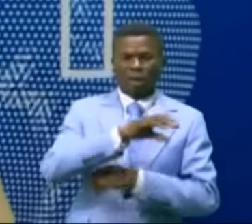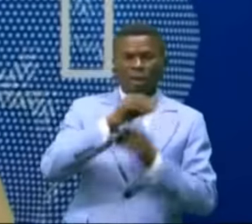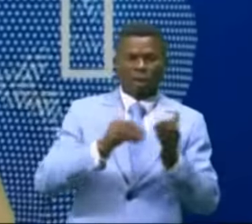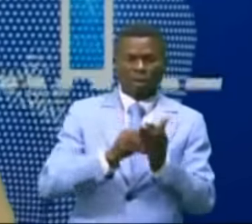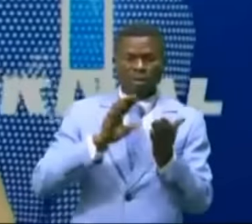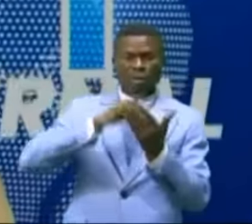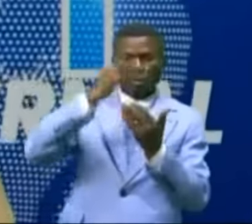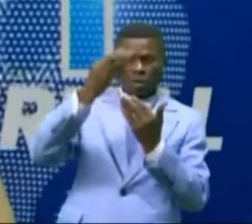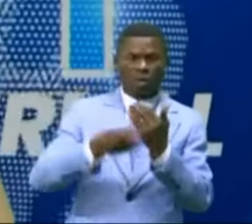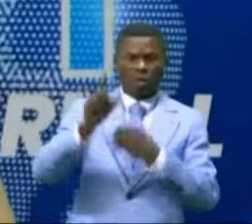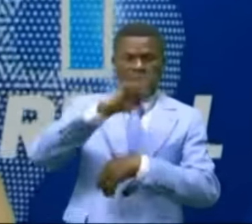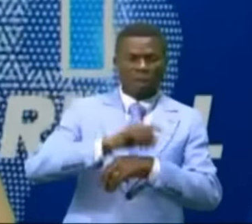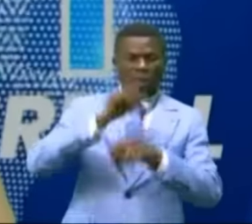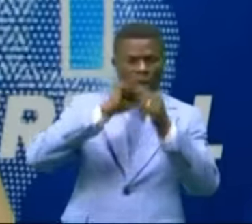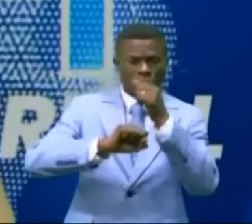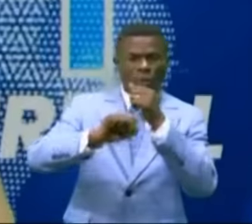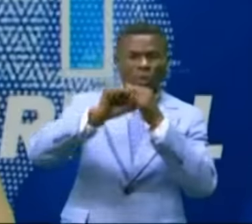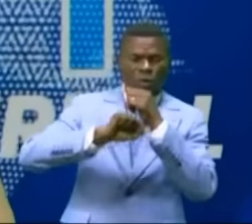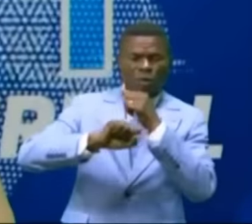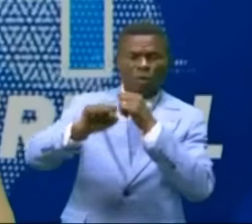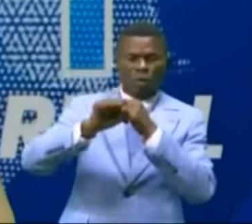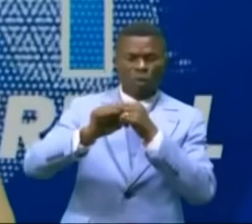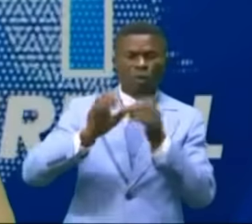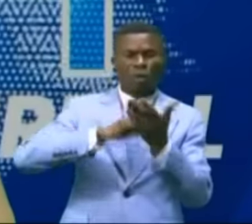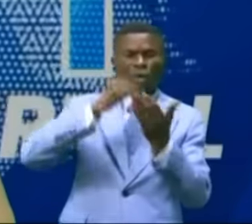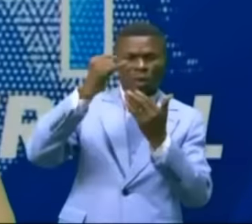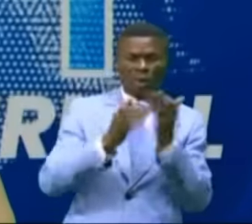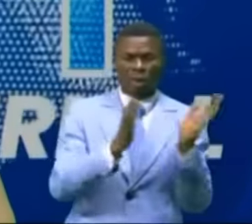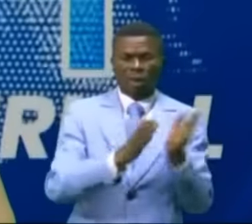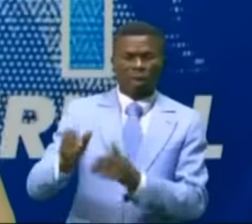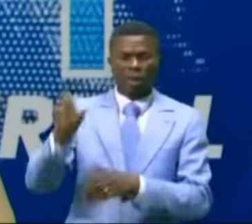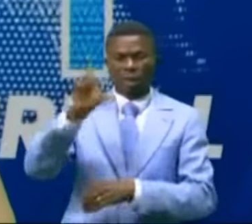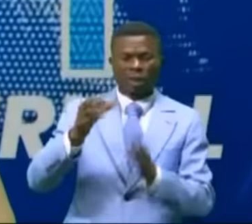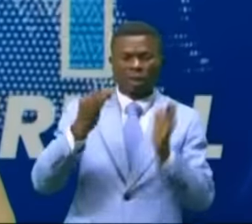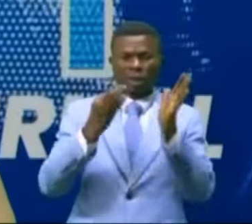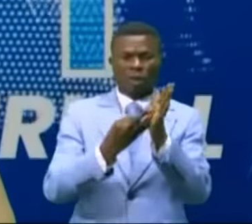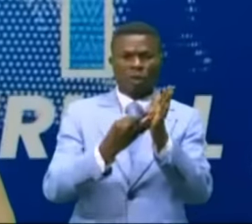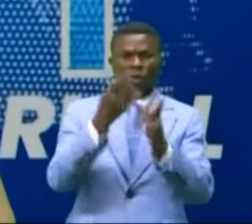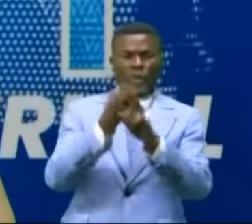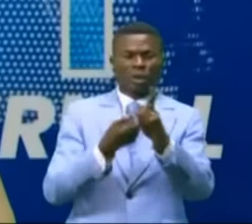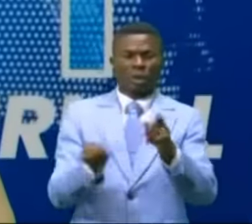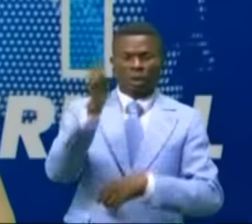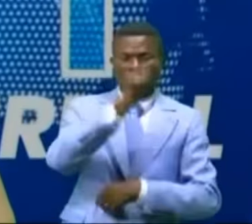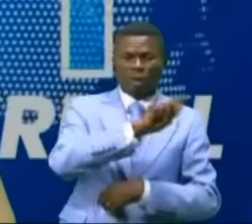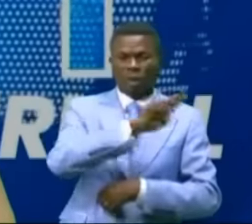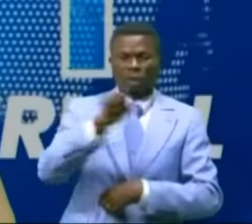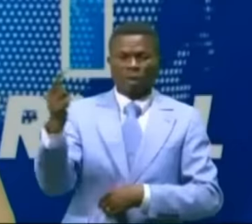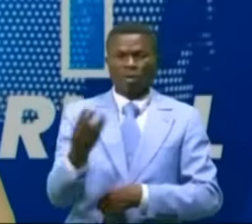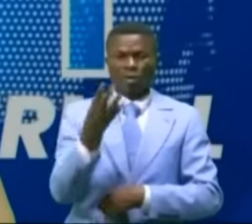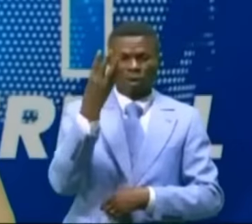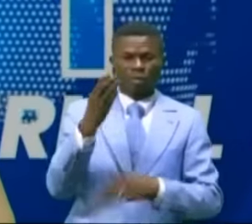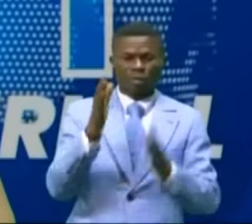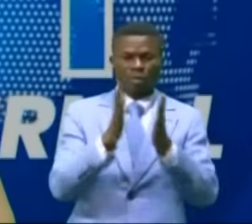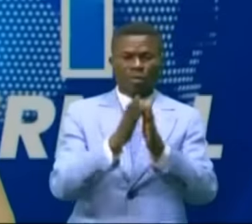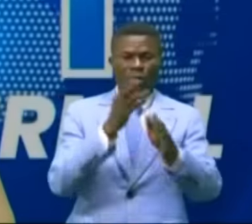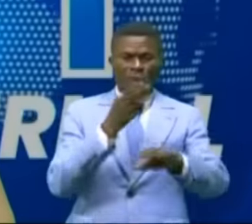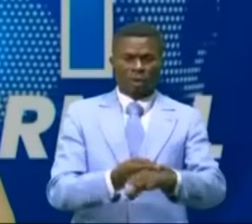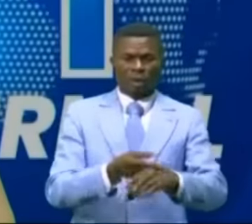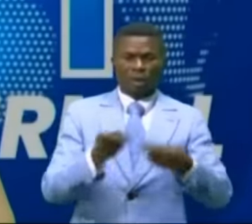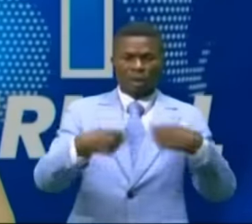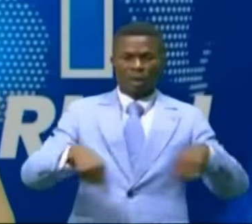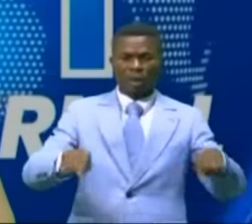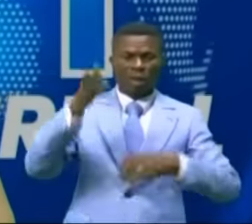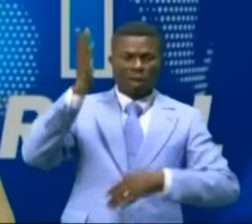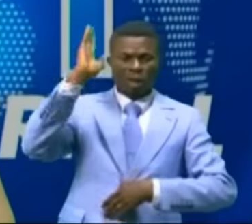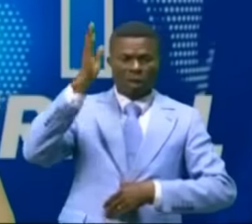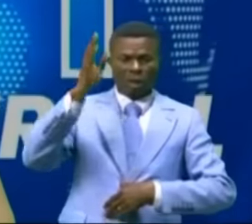bilans. Une journée de sensibilisation sur ce projet est prévue pour le lundi 8 avril 2024 à 10h dans la salle de